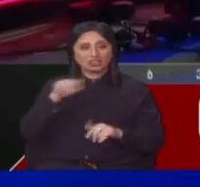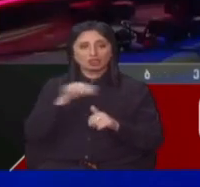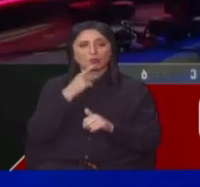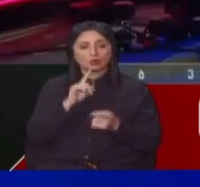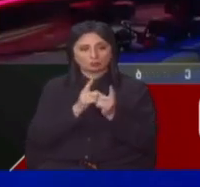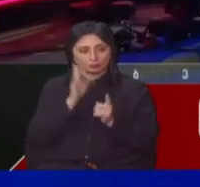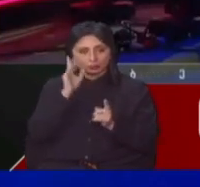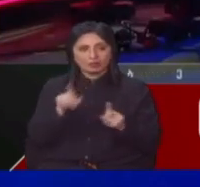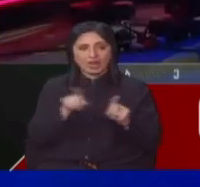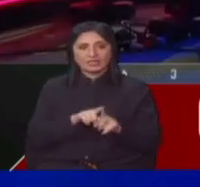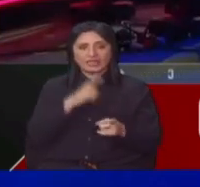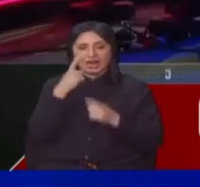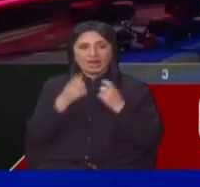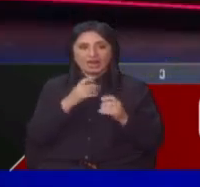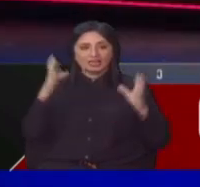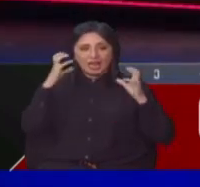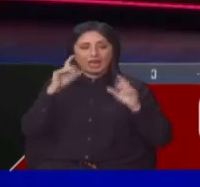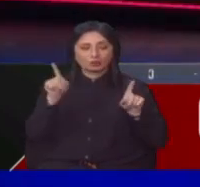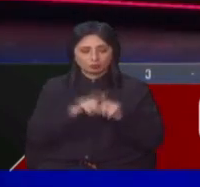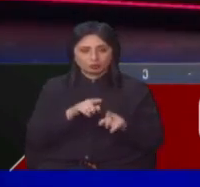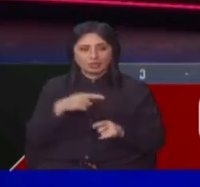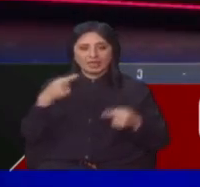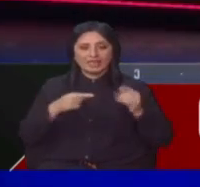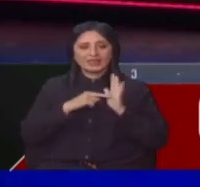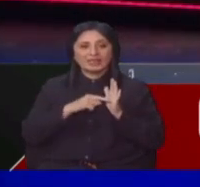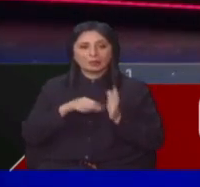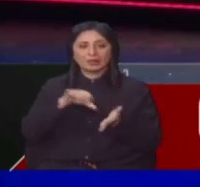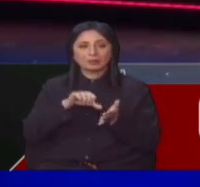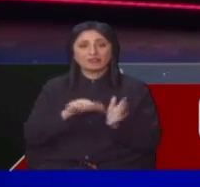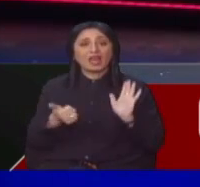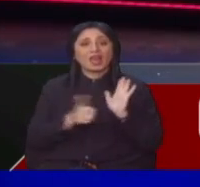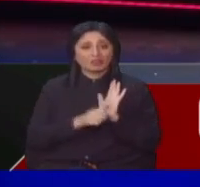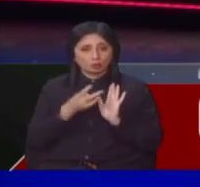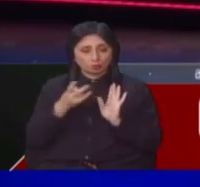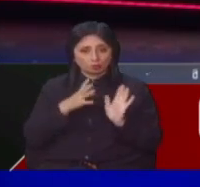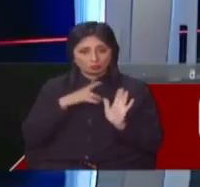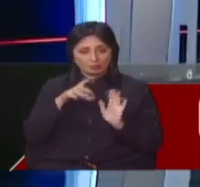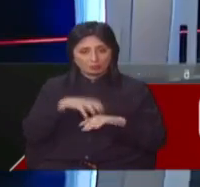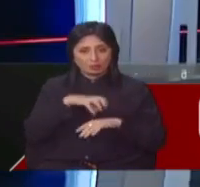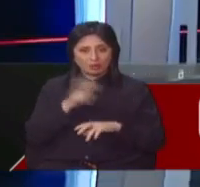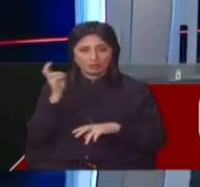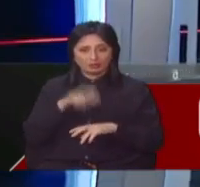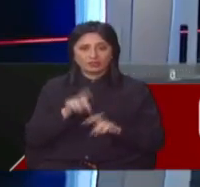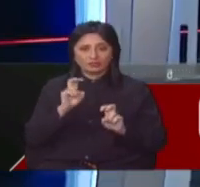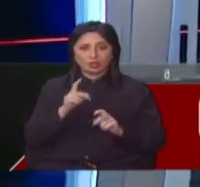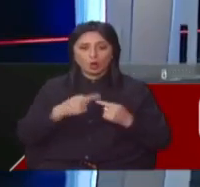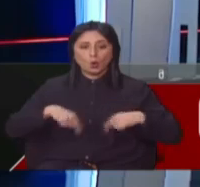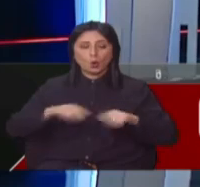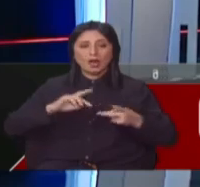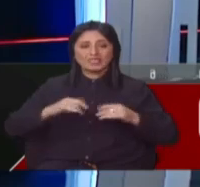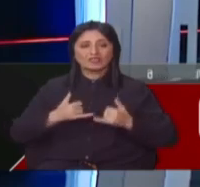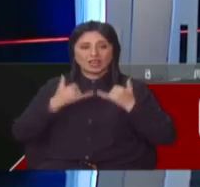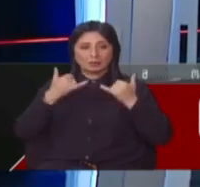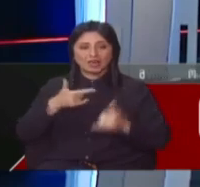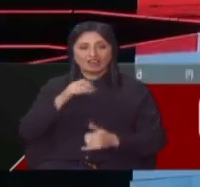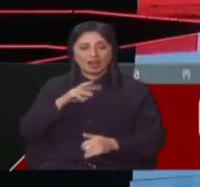სომხურ ენებზე. ასევე გადაიცემა საქართველოს რადიოს ეთერით. დებატში მონაწილეობა უნდა მიეღო 6 კვალიფიციური პარტიის, კერძოდ კოალიცია